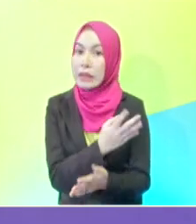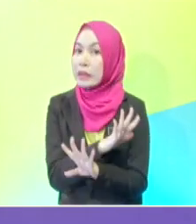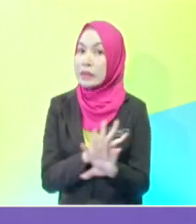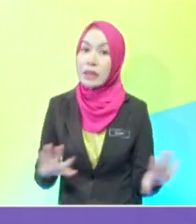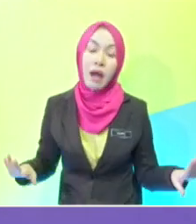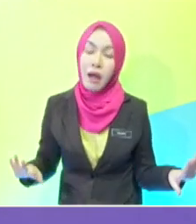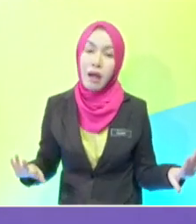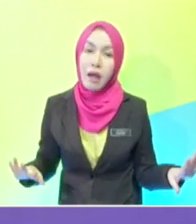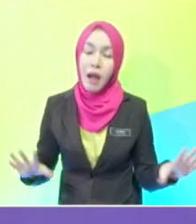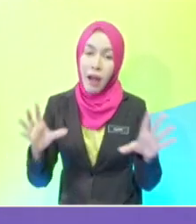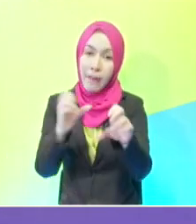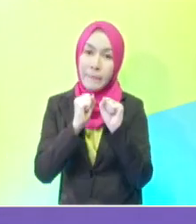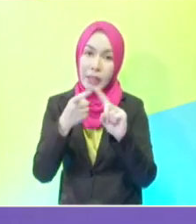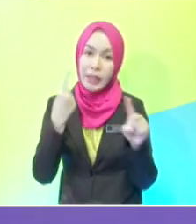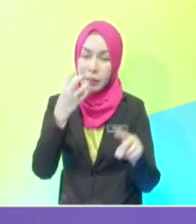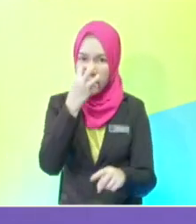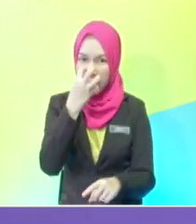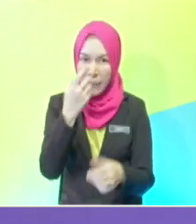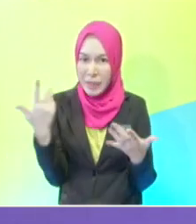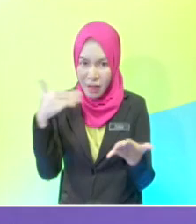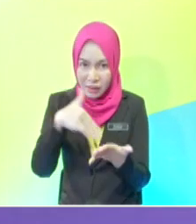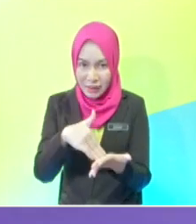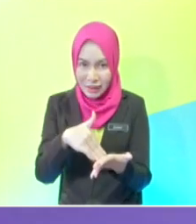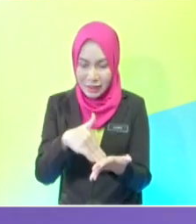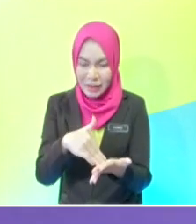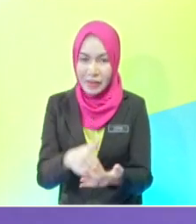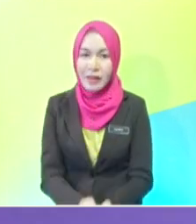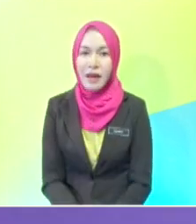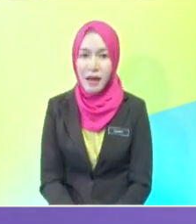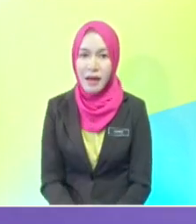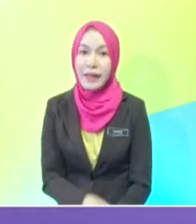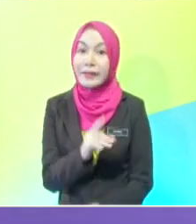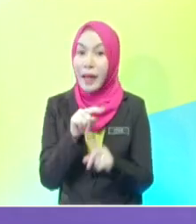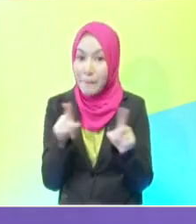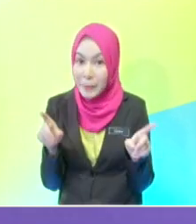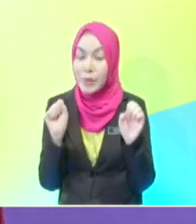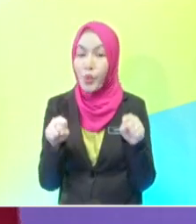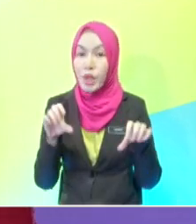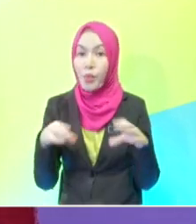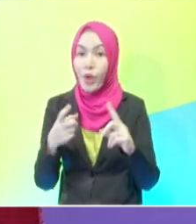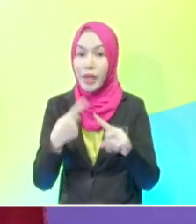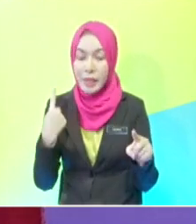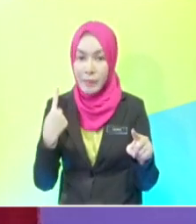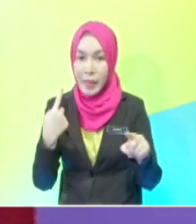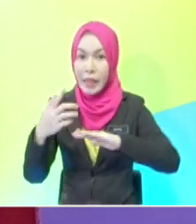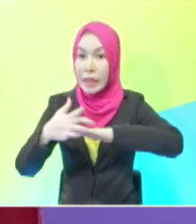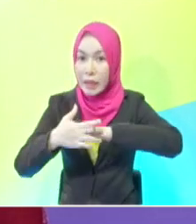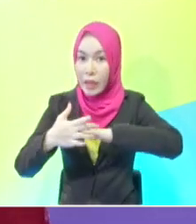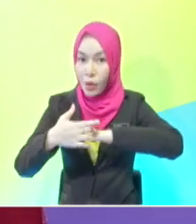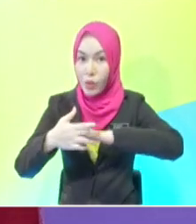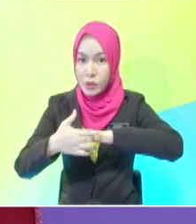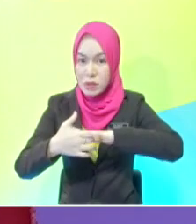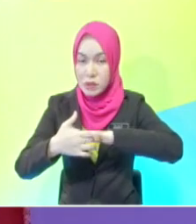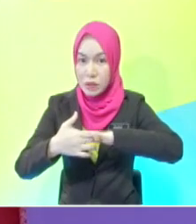Oke dan kita boleh hasilkan pada quantity yang banyak melalui kejuruan genetik tadi